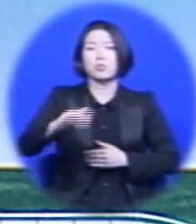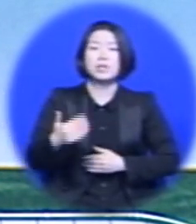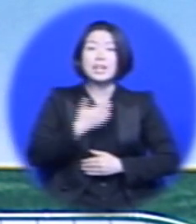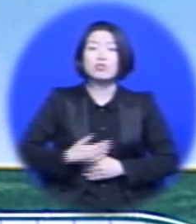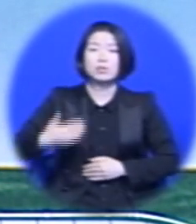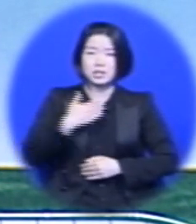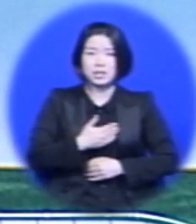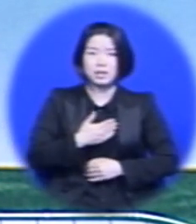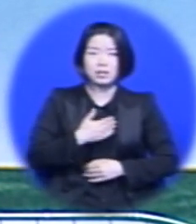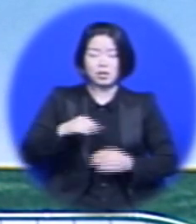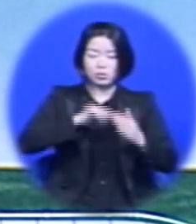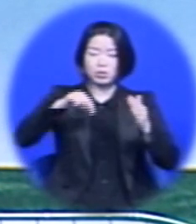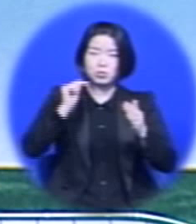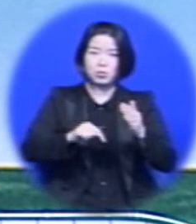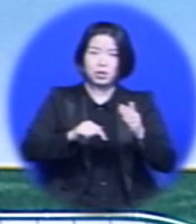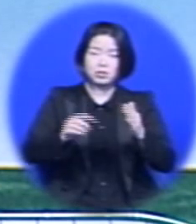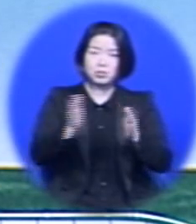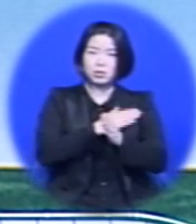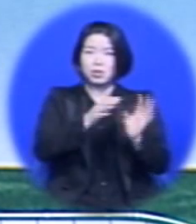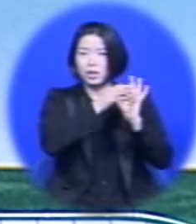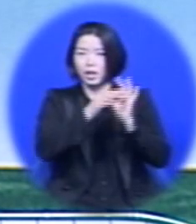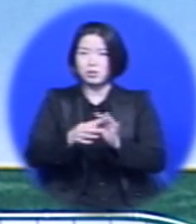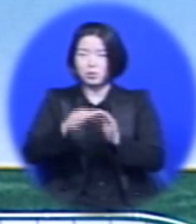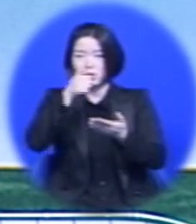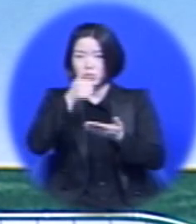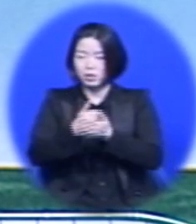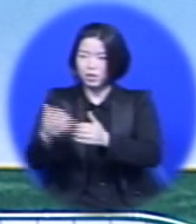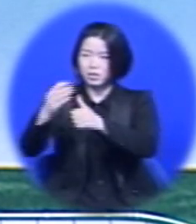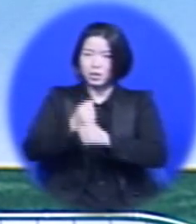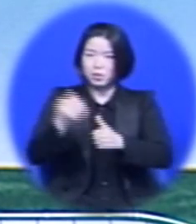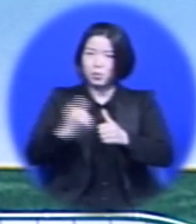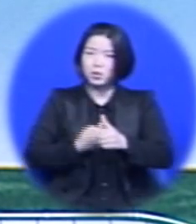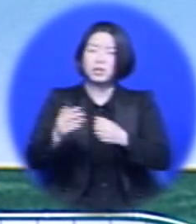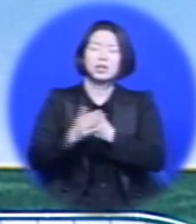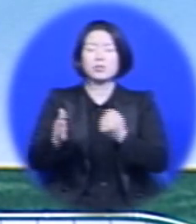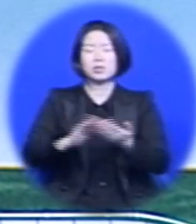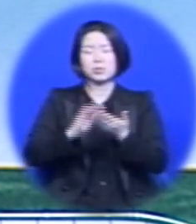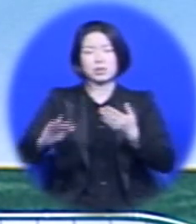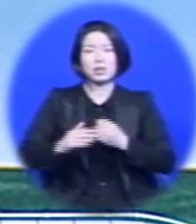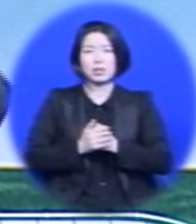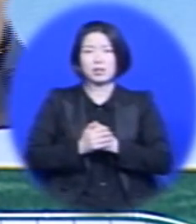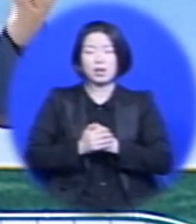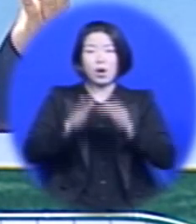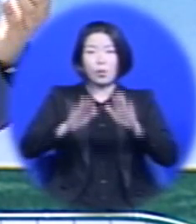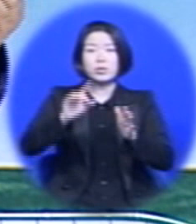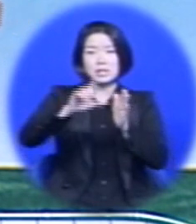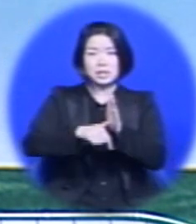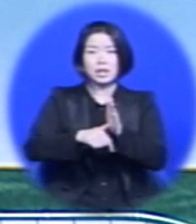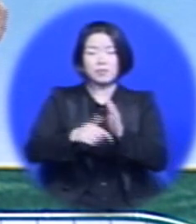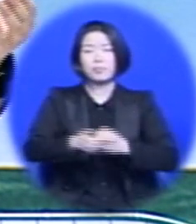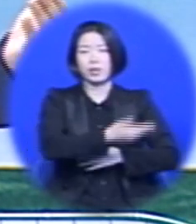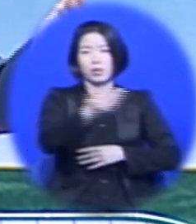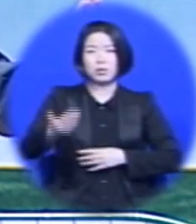육신이 우리 속에서 계속 우리를 죄로 사로잡아 들어오기 때문입니다 오늘이 시간에